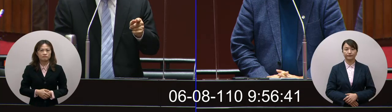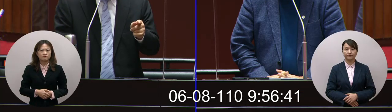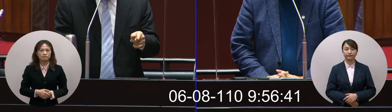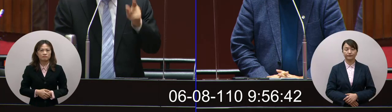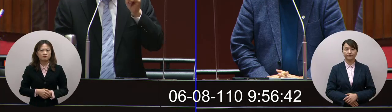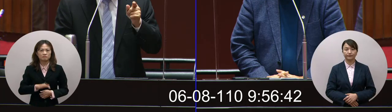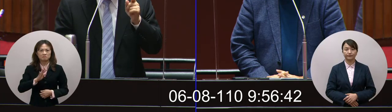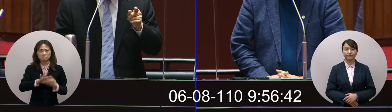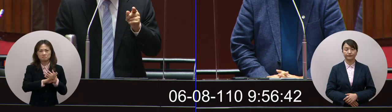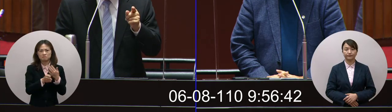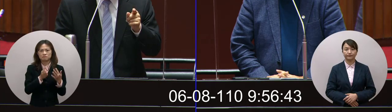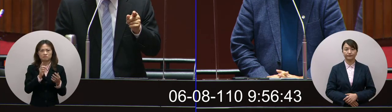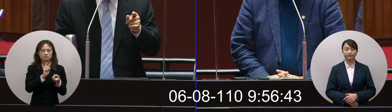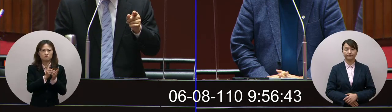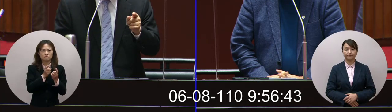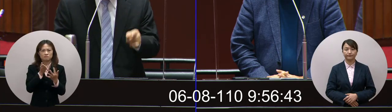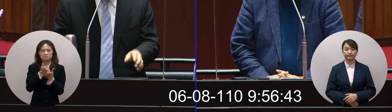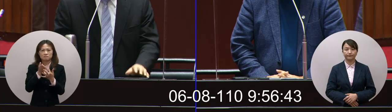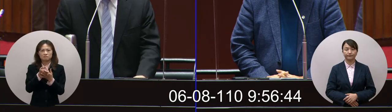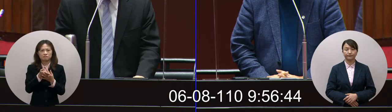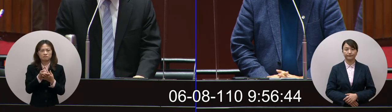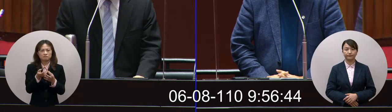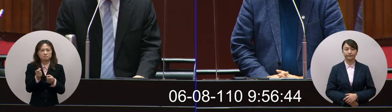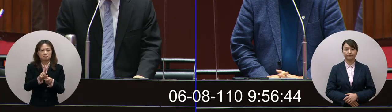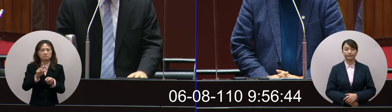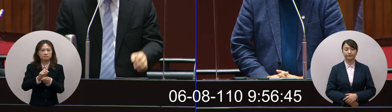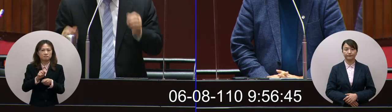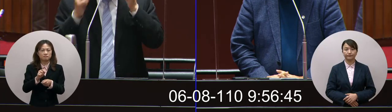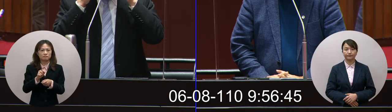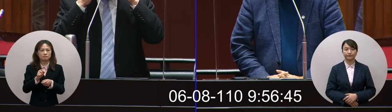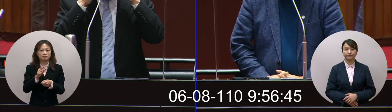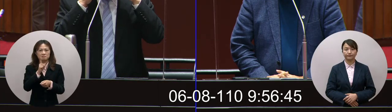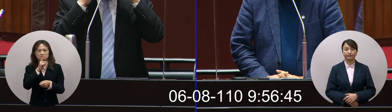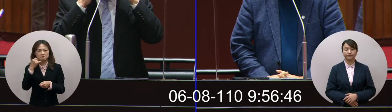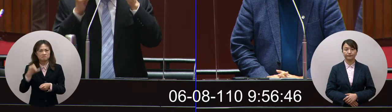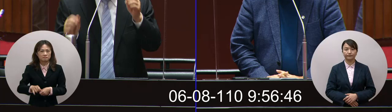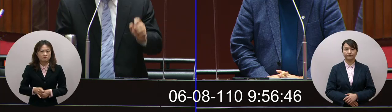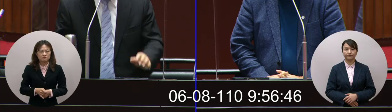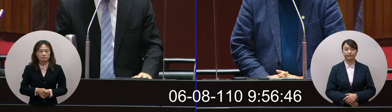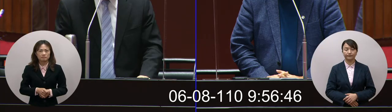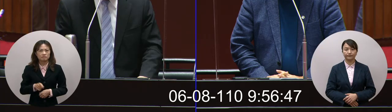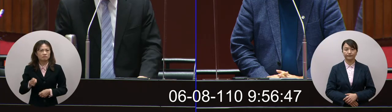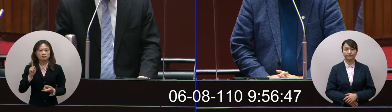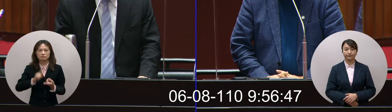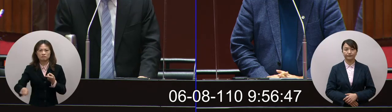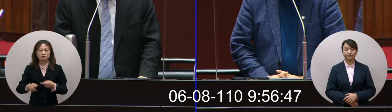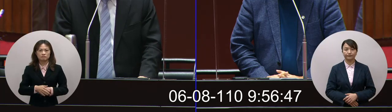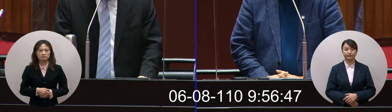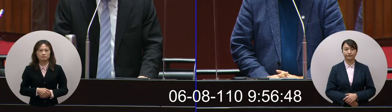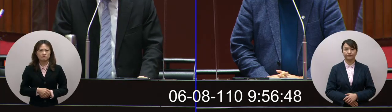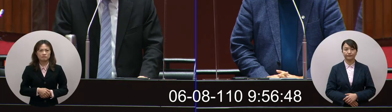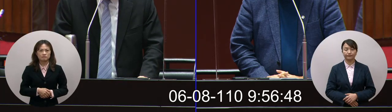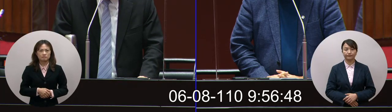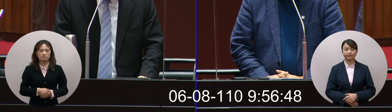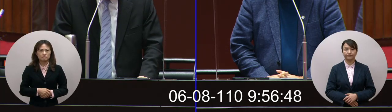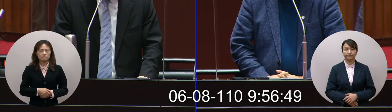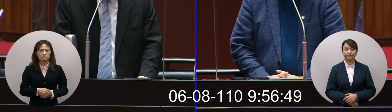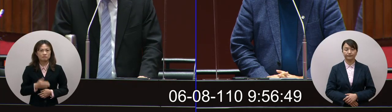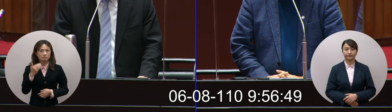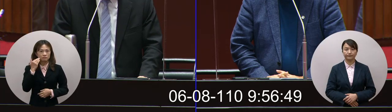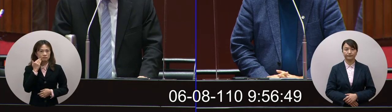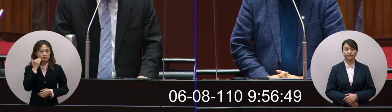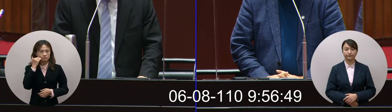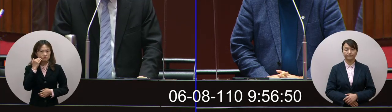破坏并诋毁政府，非常不该。如果有相关政府机